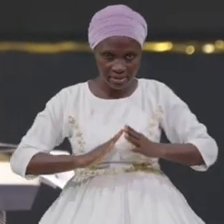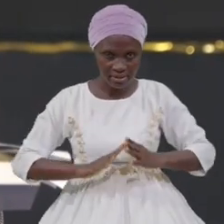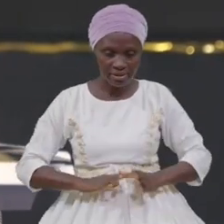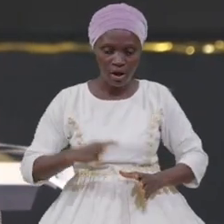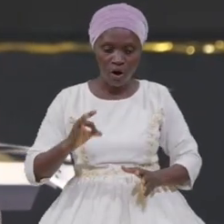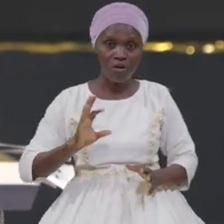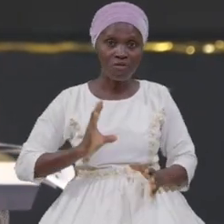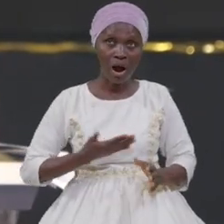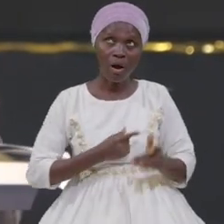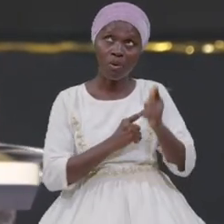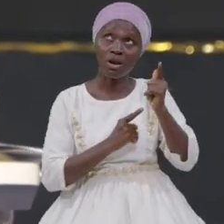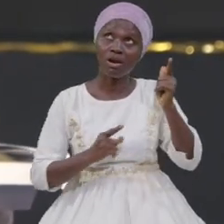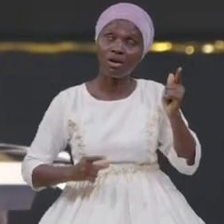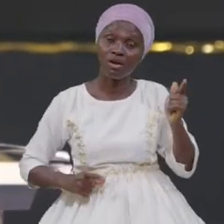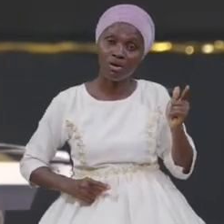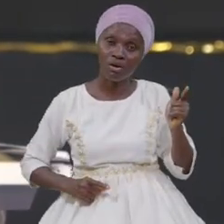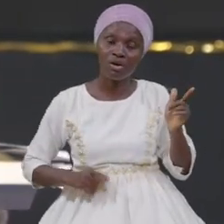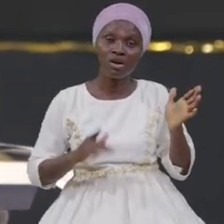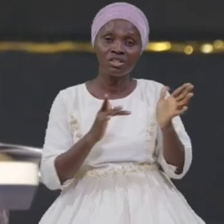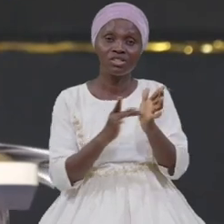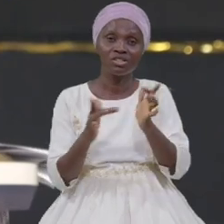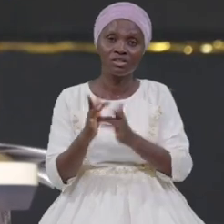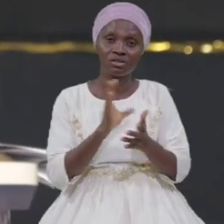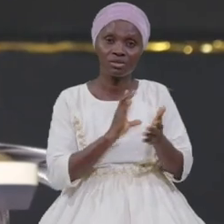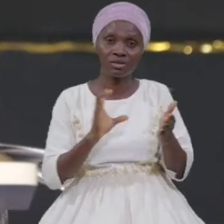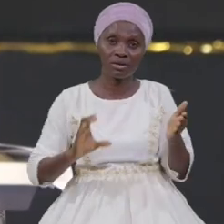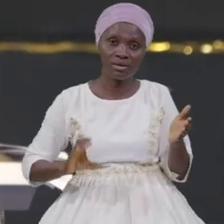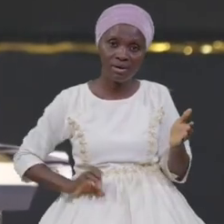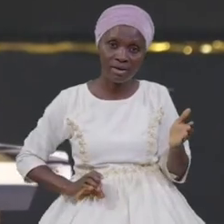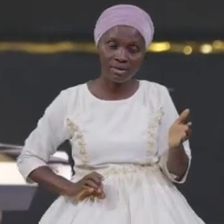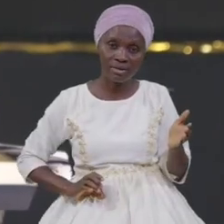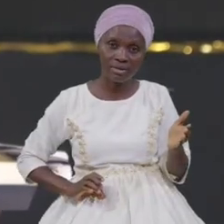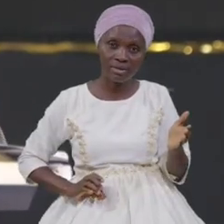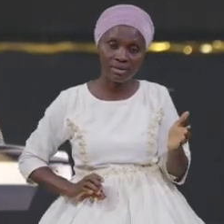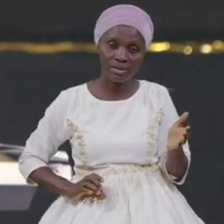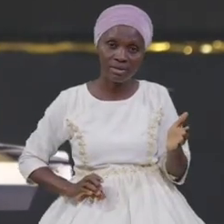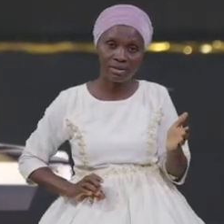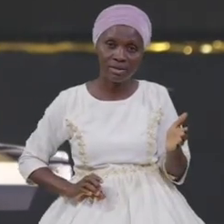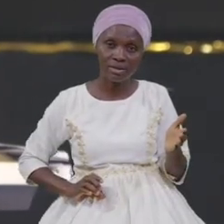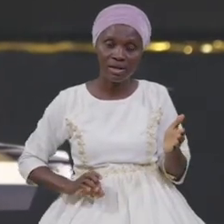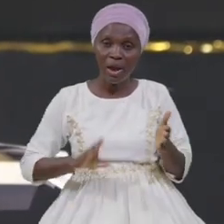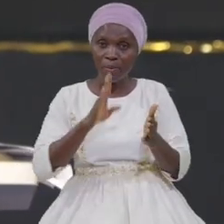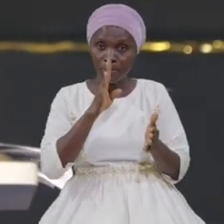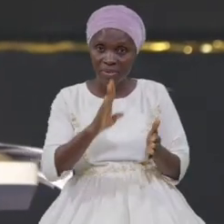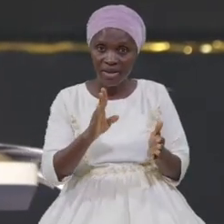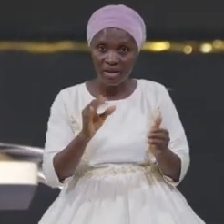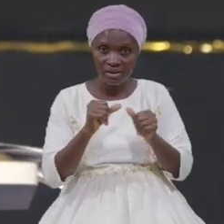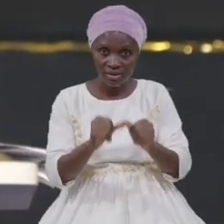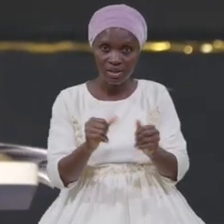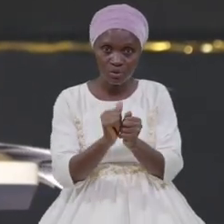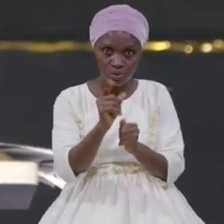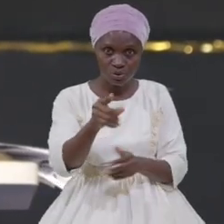Que la paix, que la grâce de notre Seigneur Jésus-Christ soit avec vous.